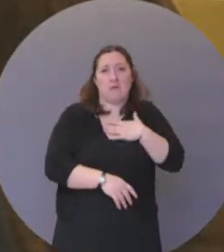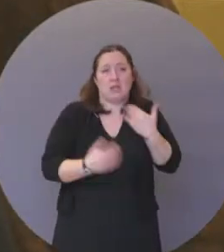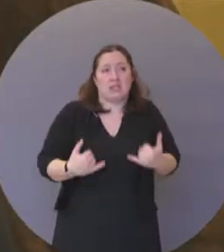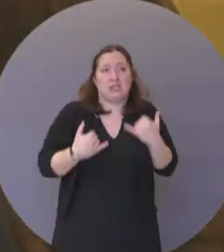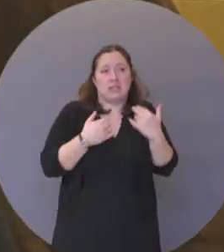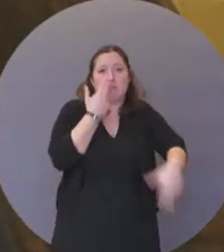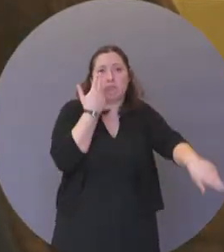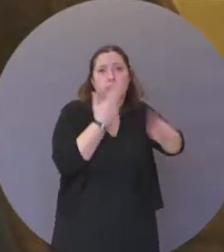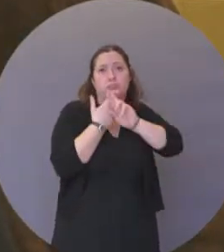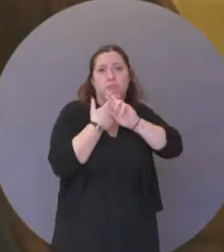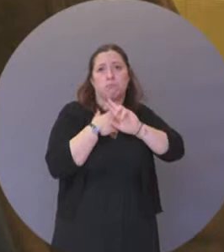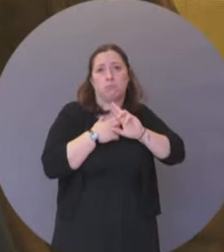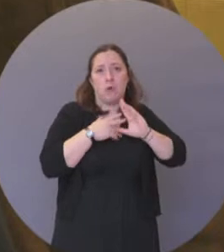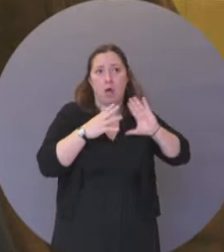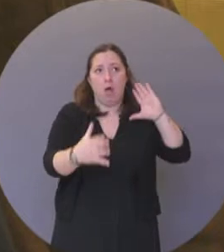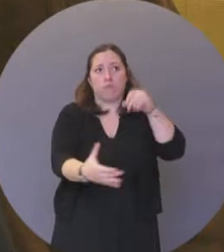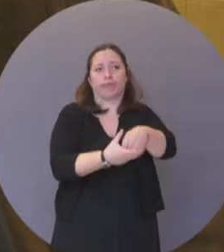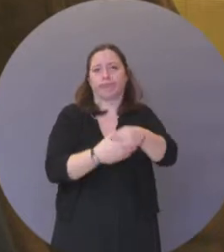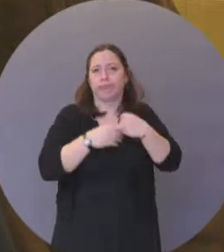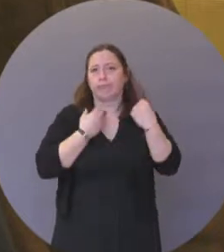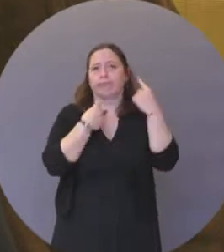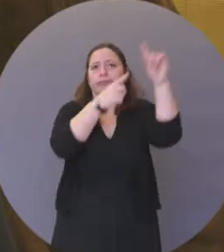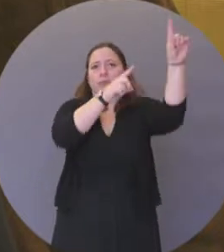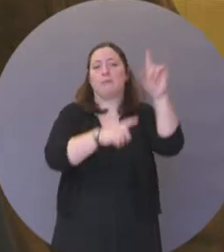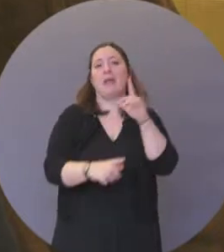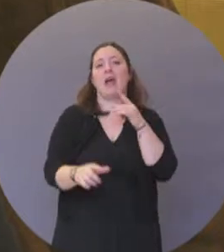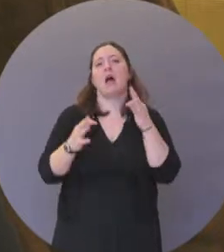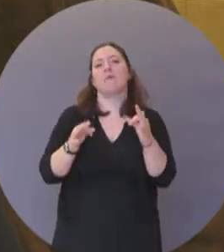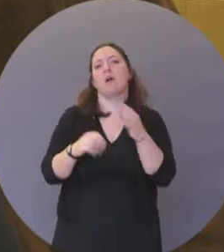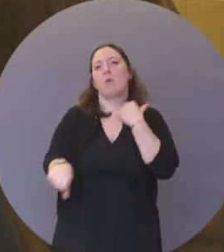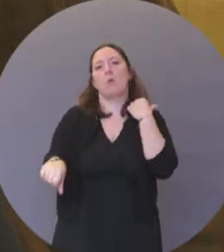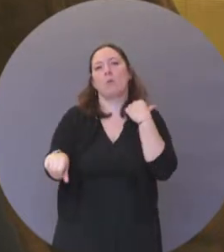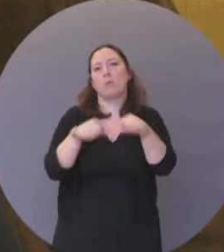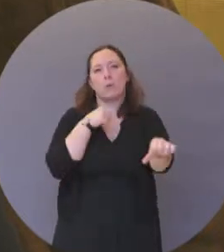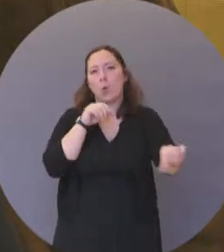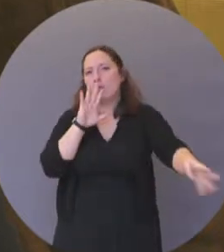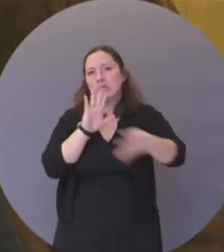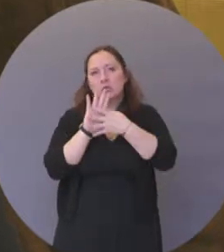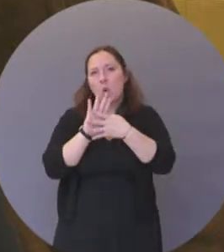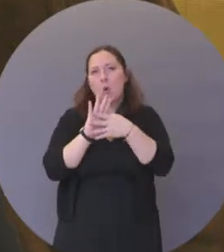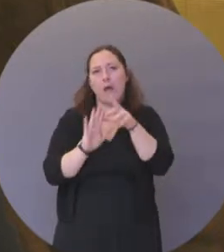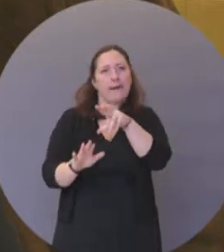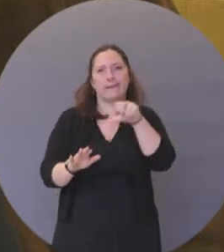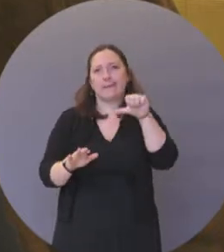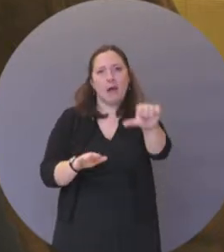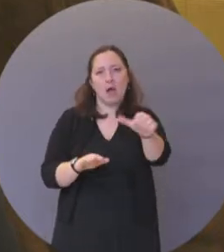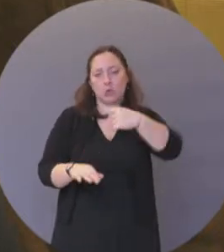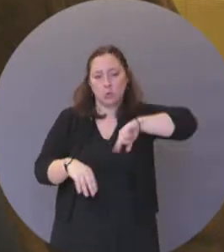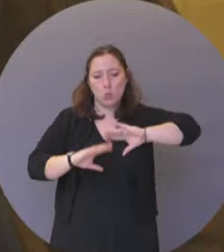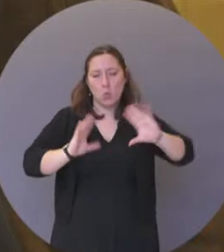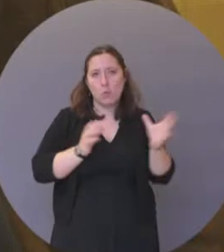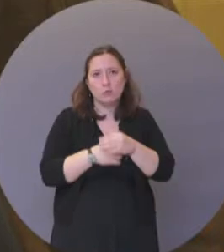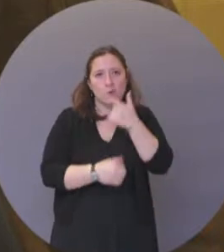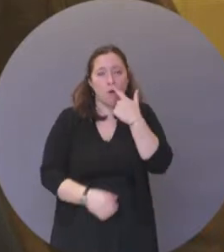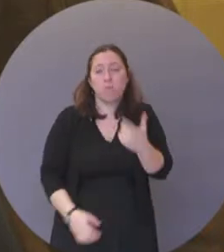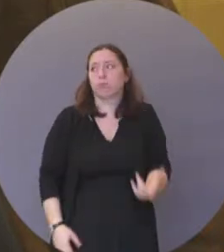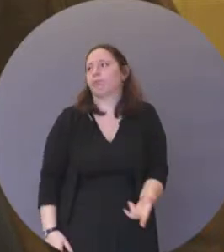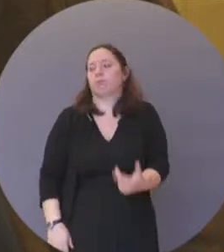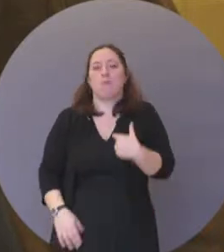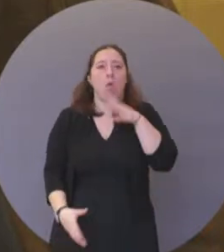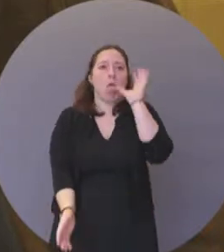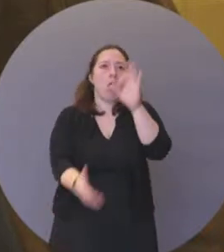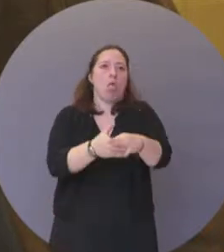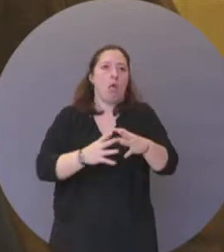les cas sur ce qui concerne les contreparties pour le RSA c'est juste insupportable pour notre groupe on considère qu'on n'a pas s'engagé dans ce genre de choses